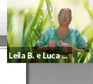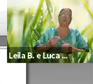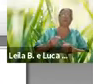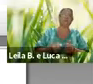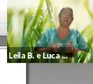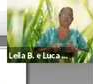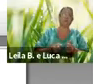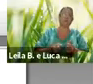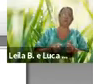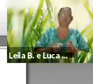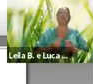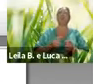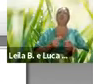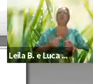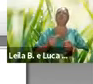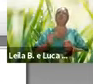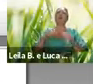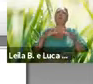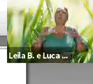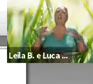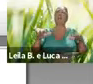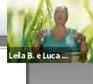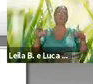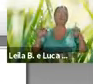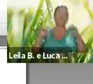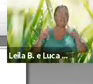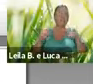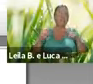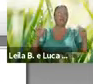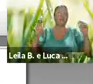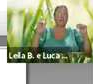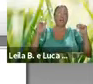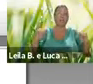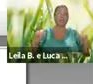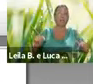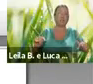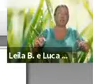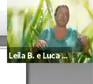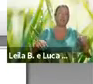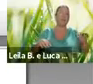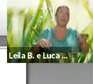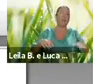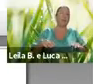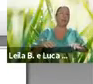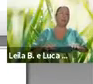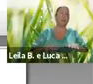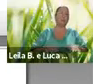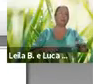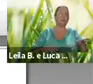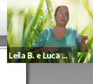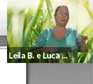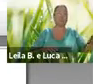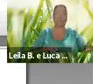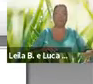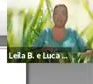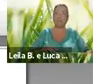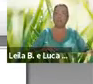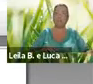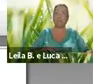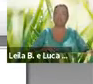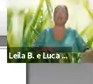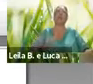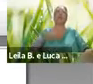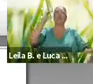è poca, non arriva a lui. Dice, no, lui ha graduato il pensiero e le espressioni in accordo con la capacità